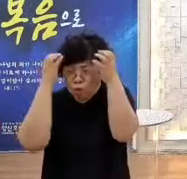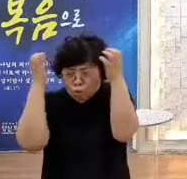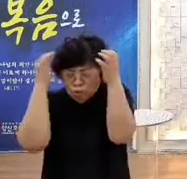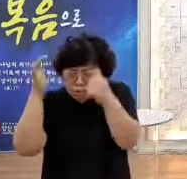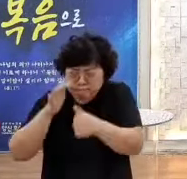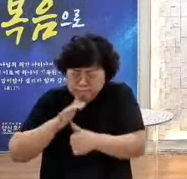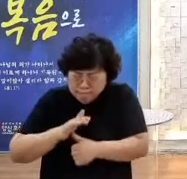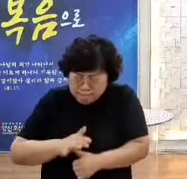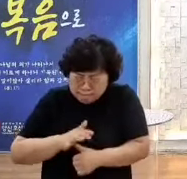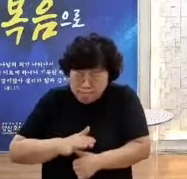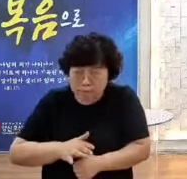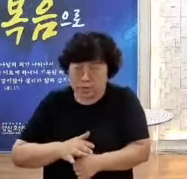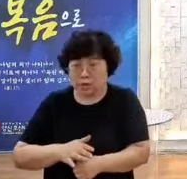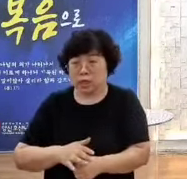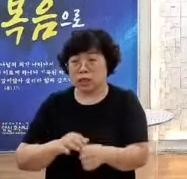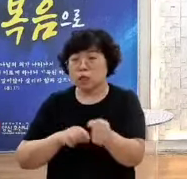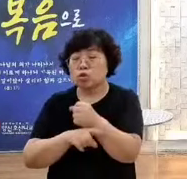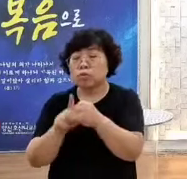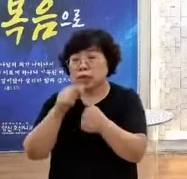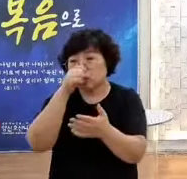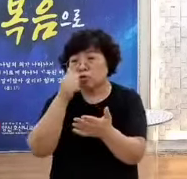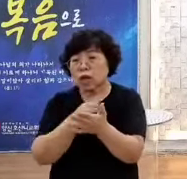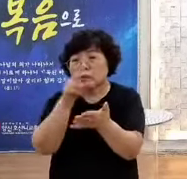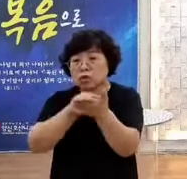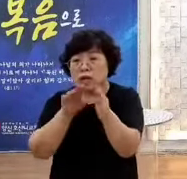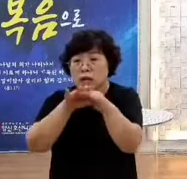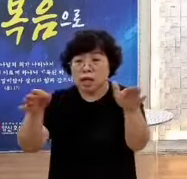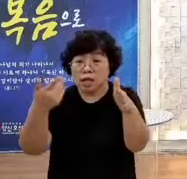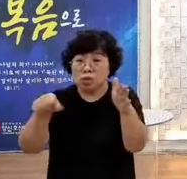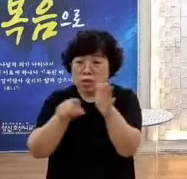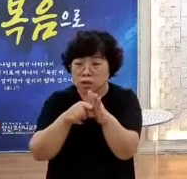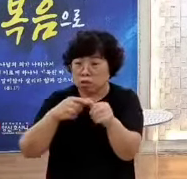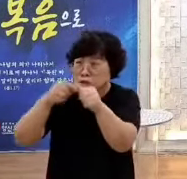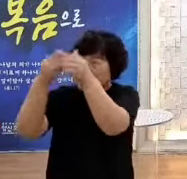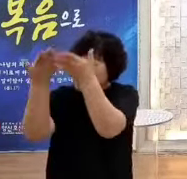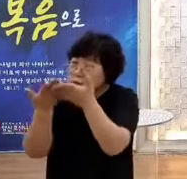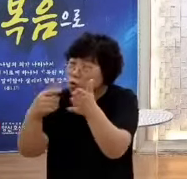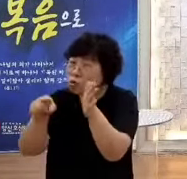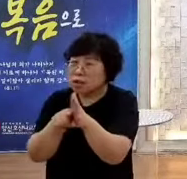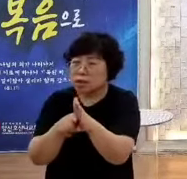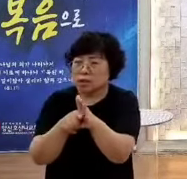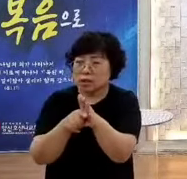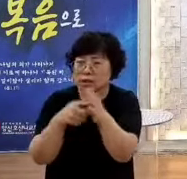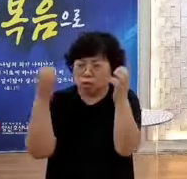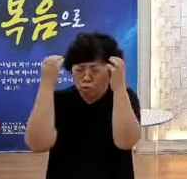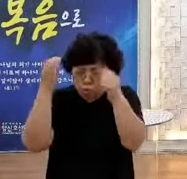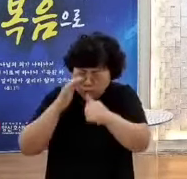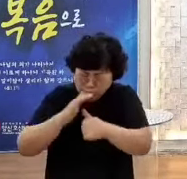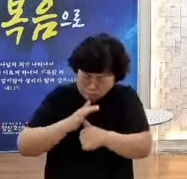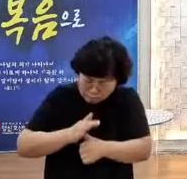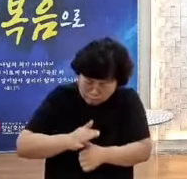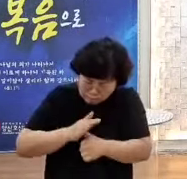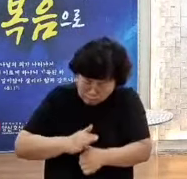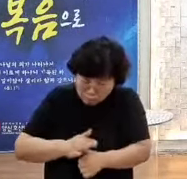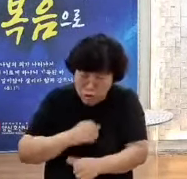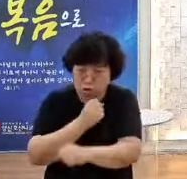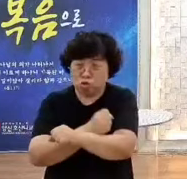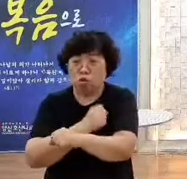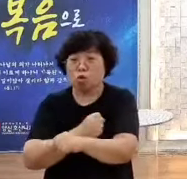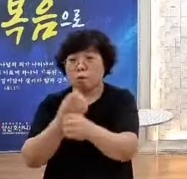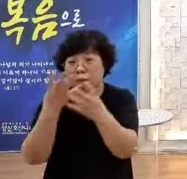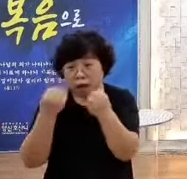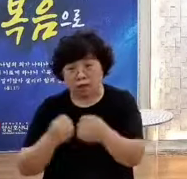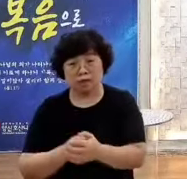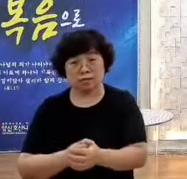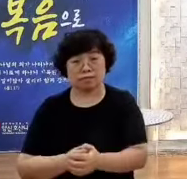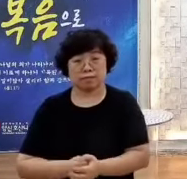수도사들이 자기 죄 문제를 해결하기 위해서 어떻게 하면 내가 구원받을 수 있을까? 이것 때문에 고행을 많이. 근데 이 루터도